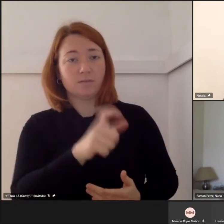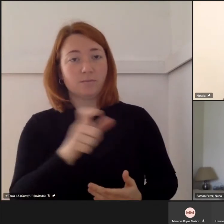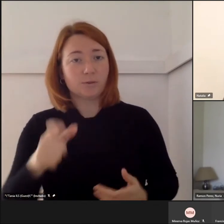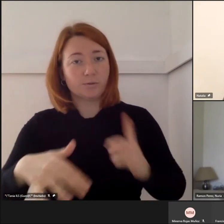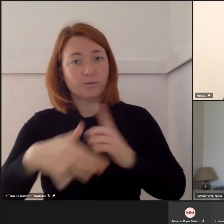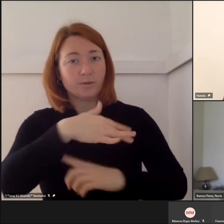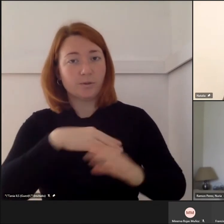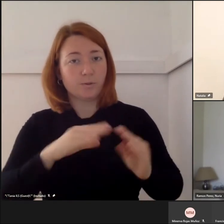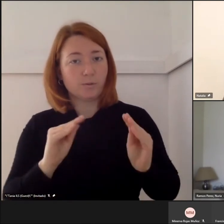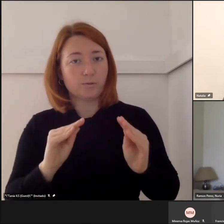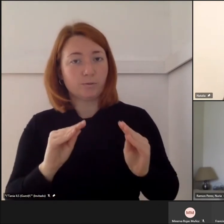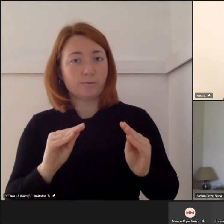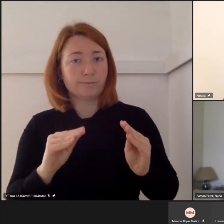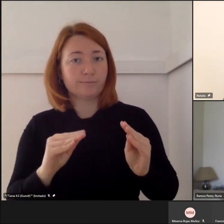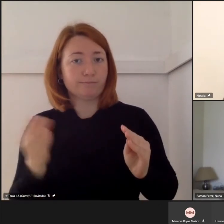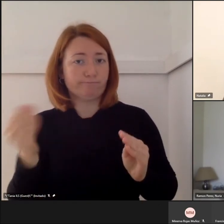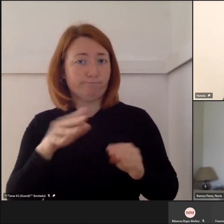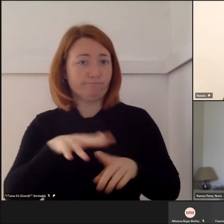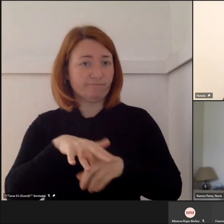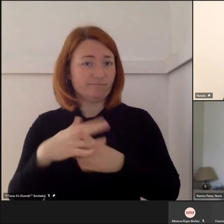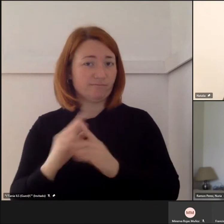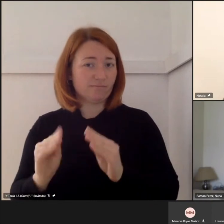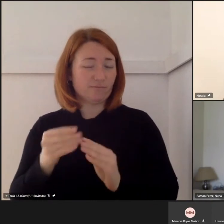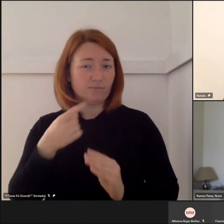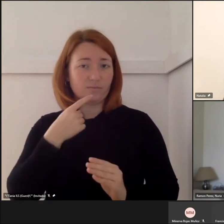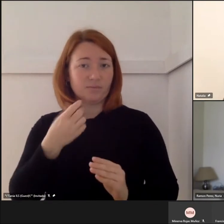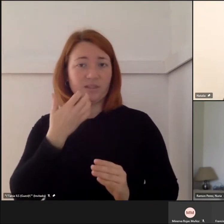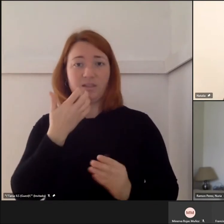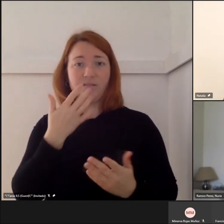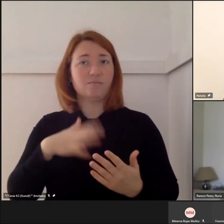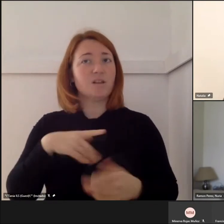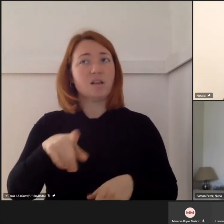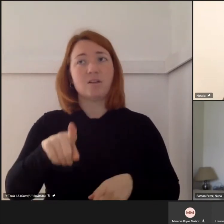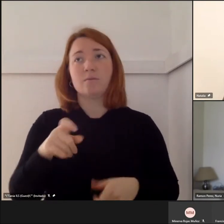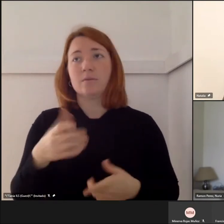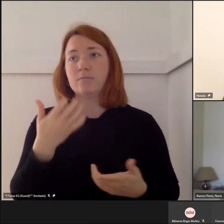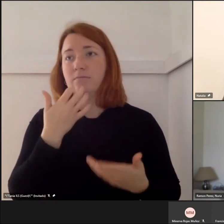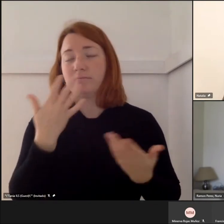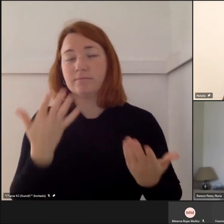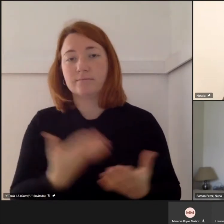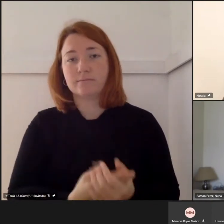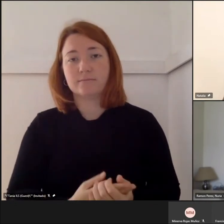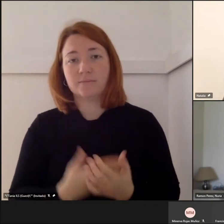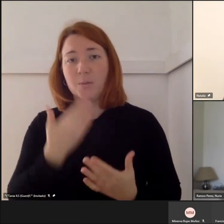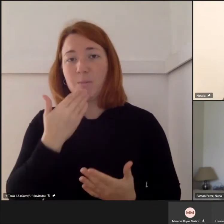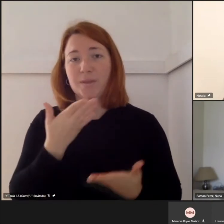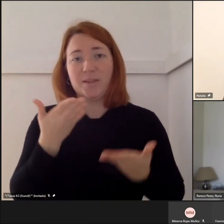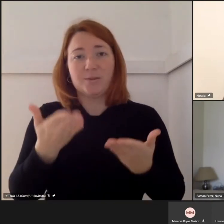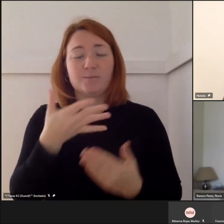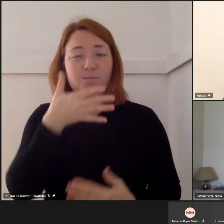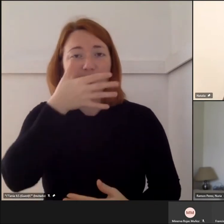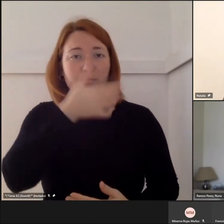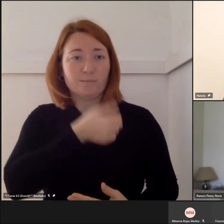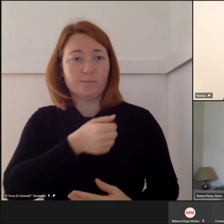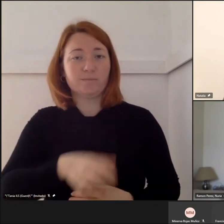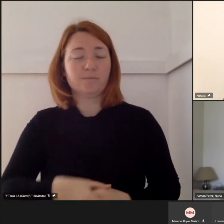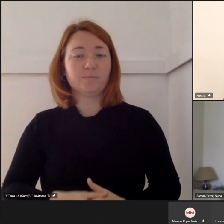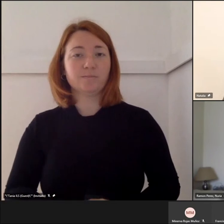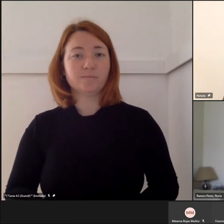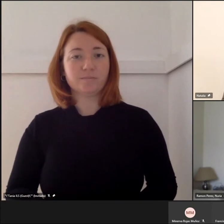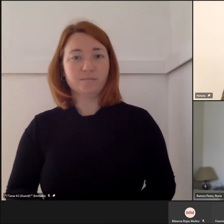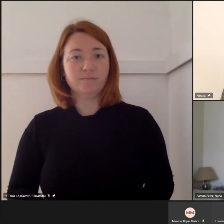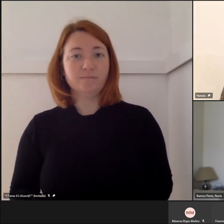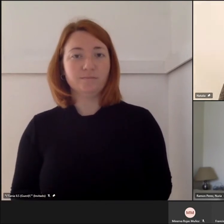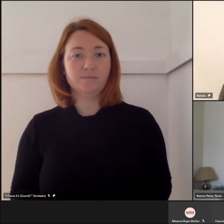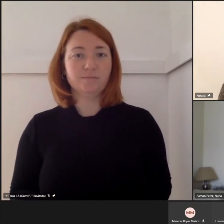situació tan dificultosa, no? Que potser no té opció d'accedir a altres. En tot cas, doncs això, ens quedem potser amb aquest